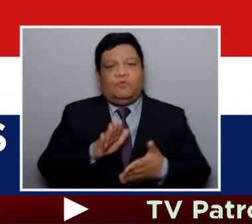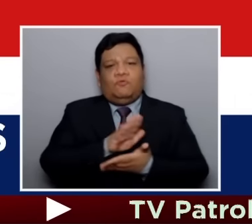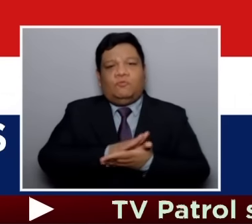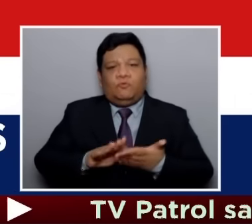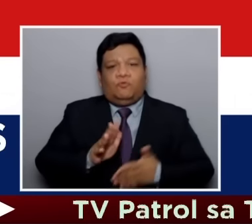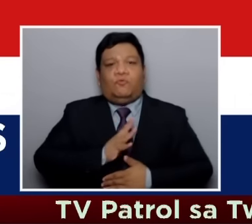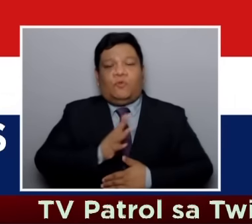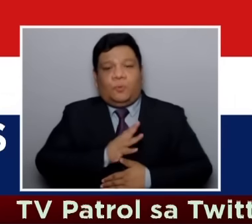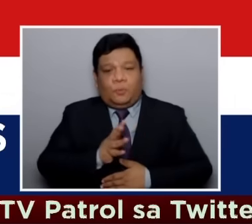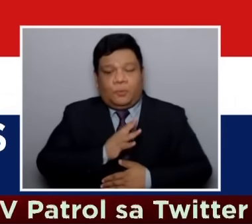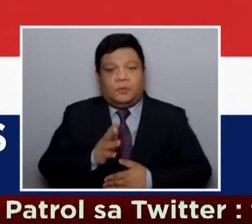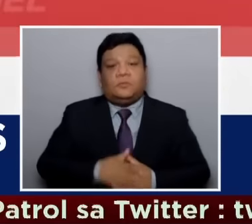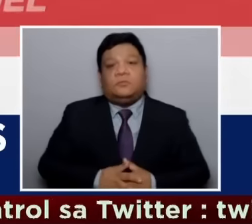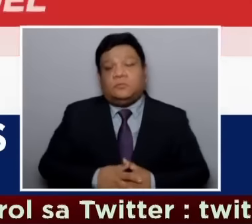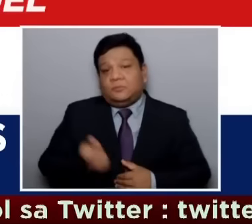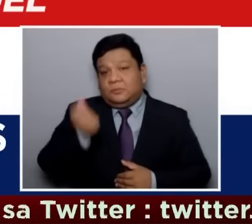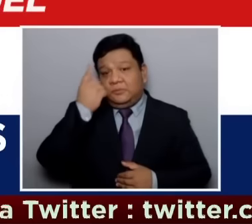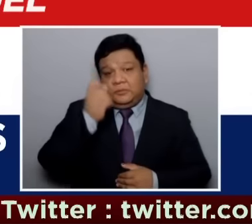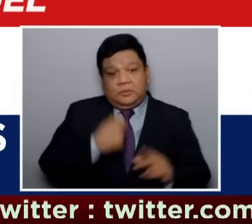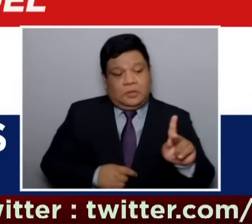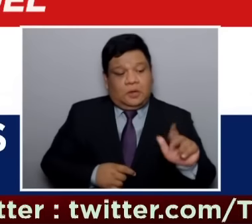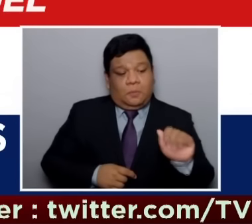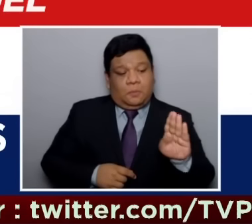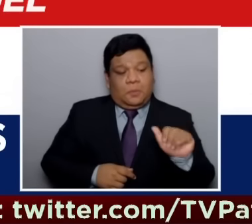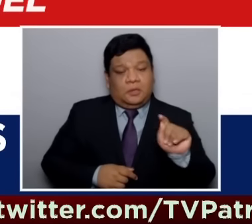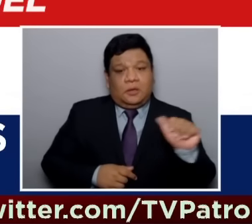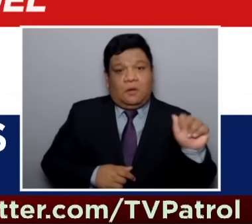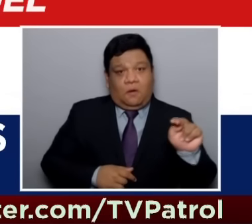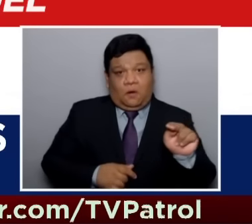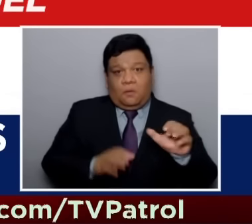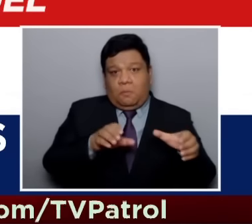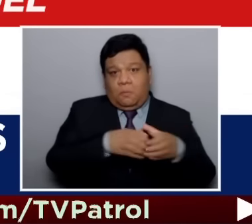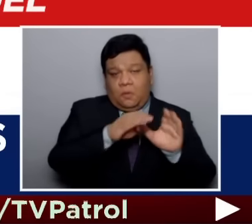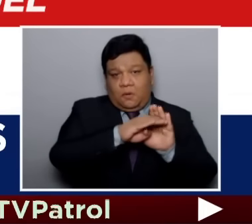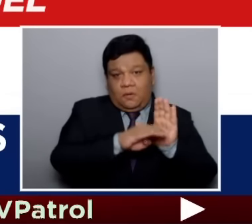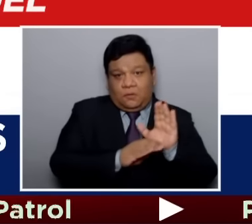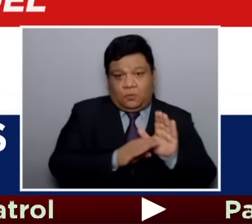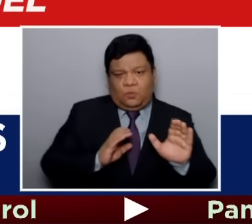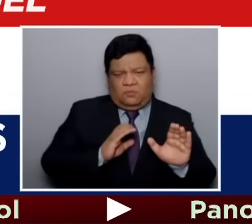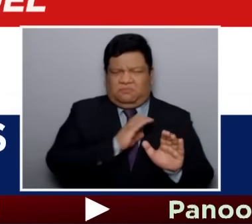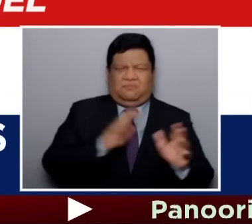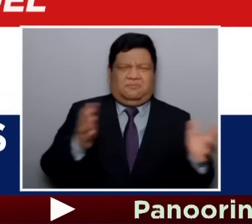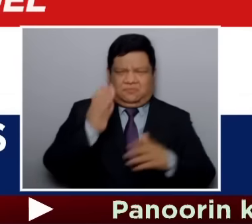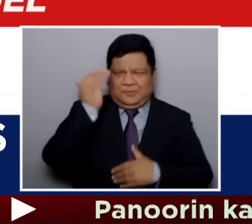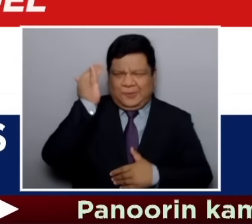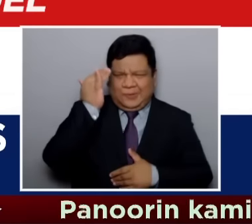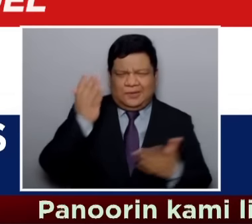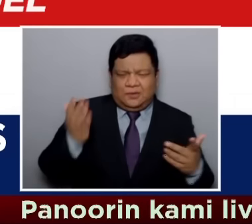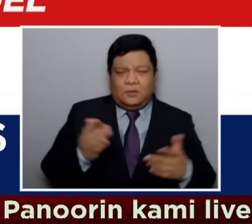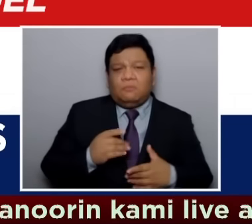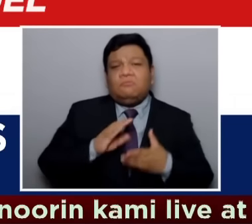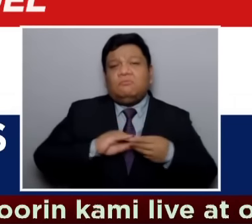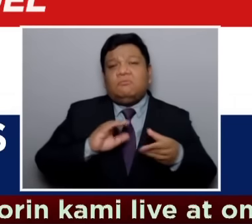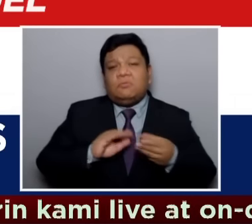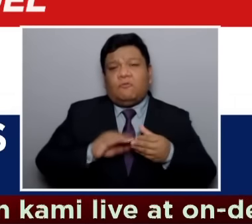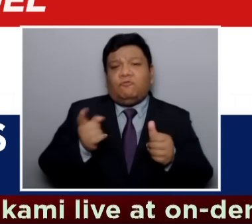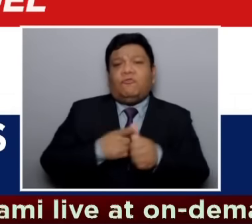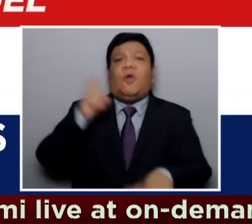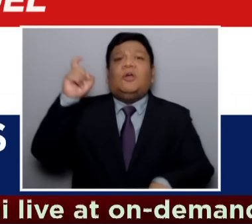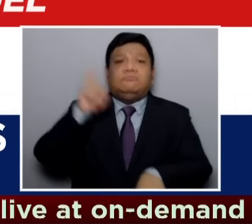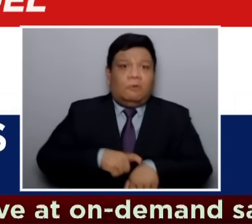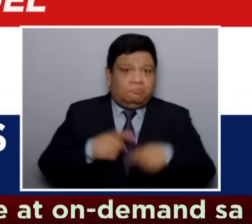conference. Umalma si Kabataan Party List Representative Raul Manuel sa pulisiyang ito at sinabing unang beses